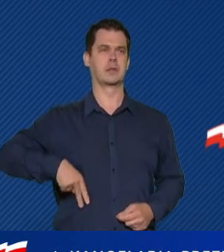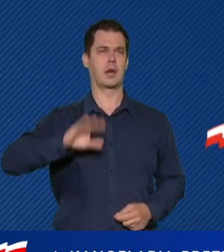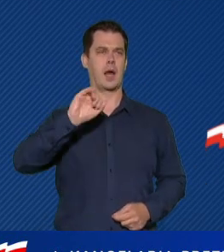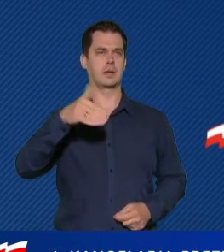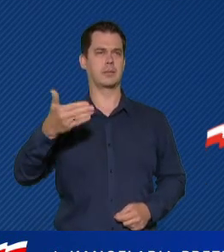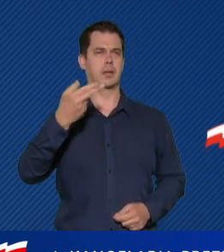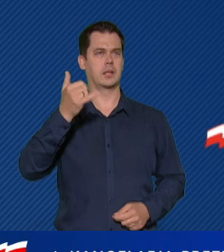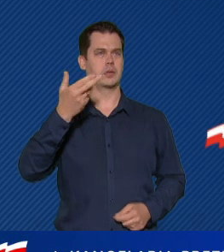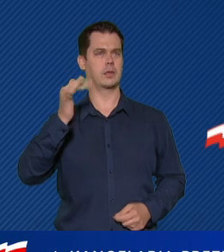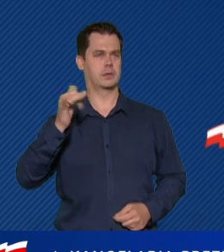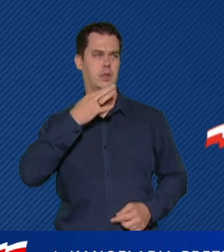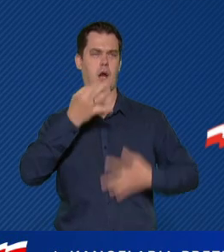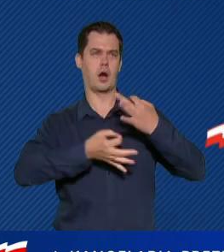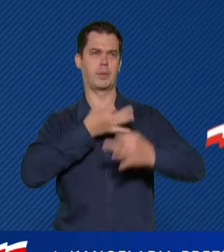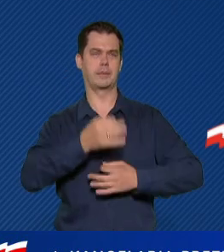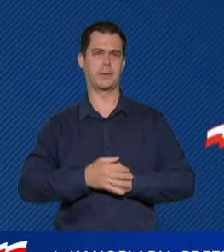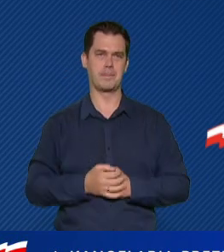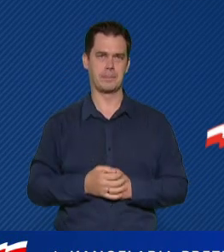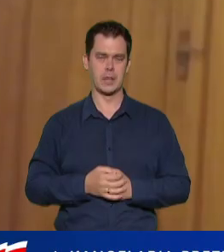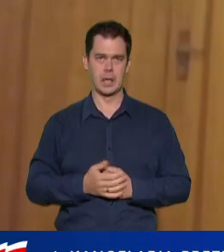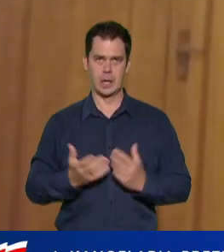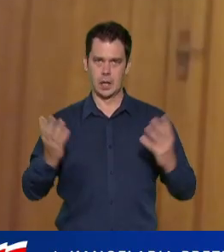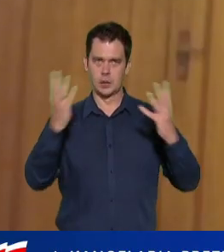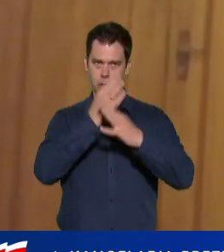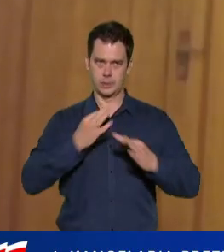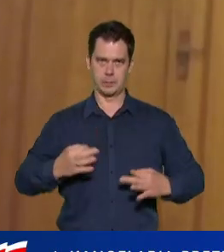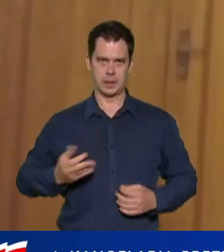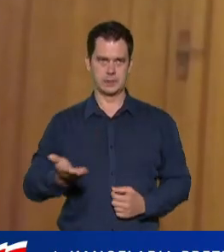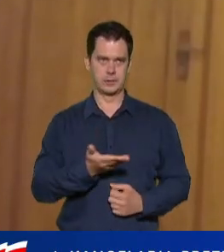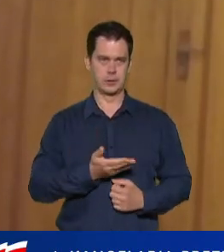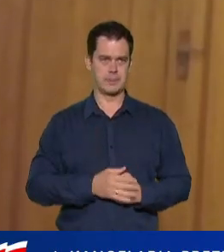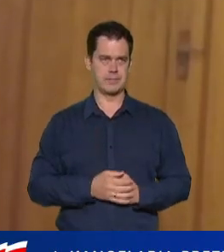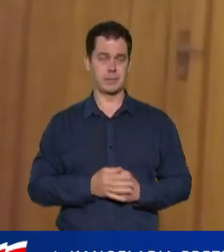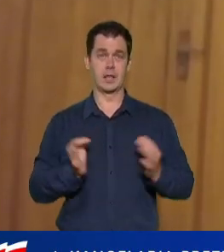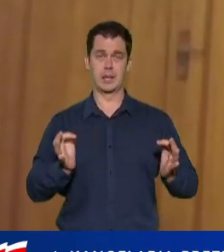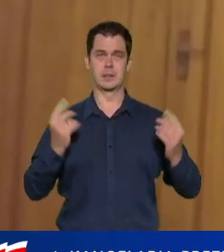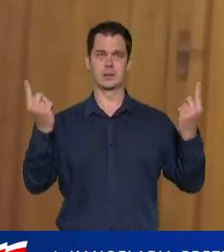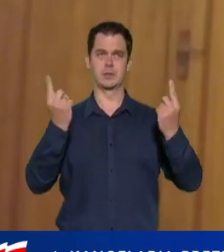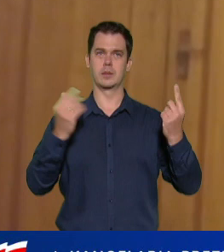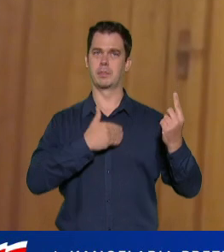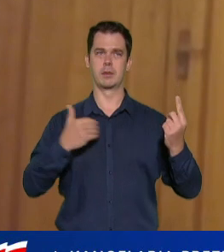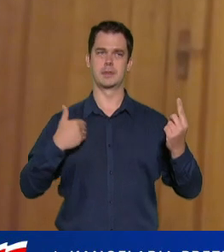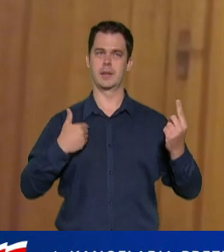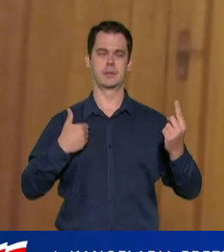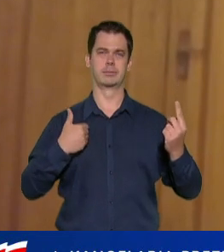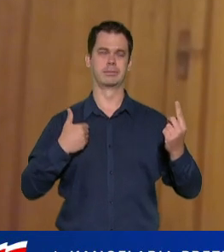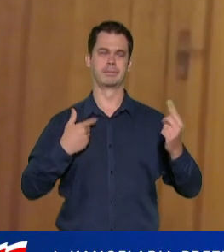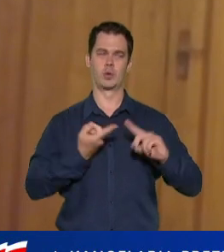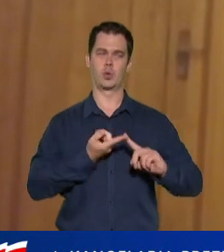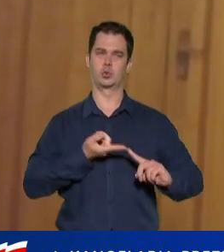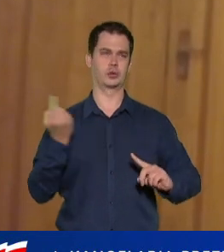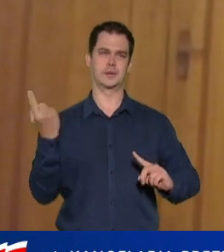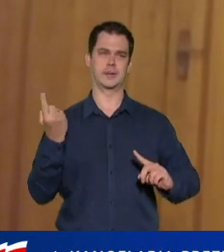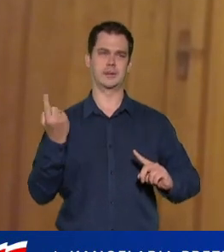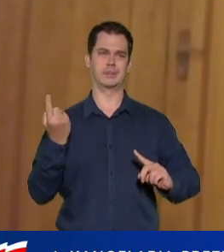Adam Niedzielski. Szanowni państwo, sytuacja, w której Polska się znajduje, różni się od tej